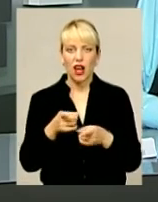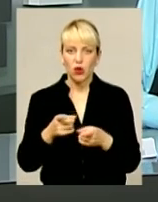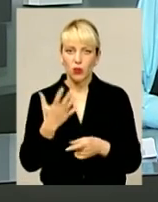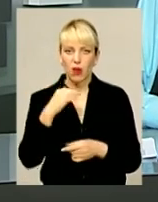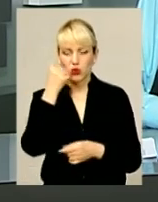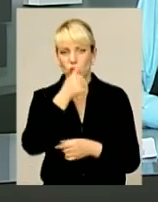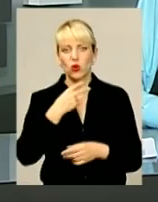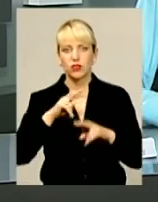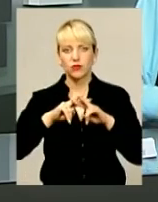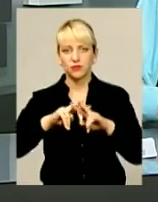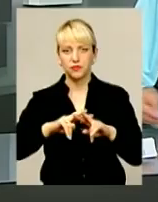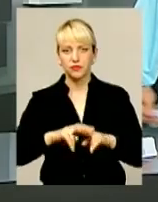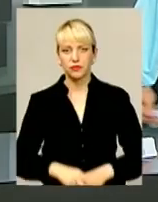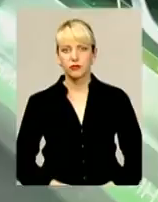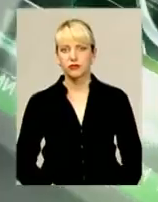позбавлення волі.